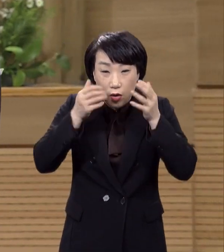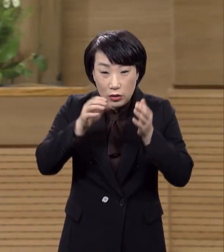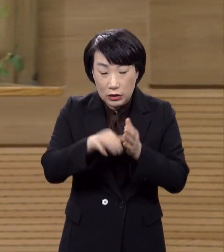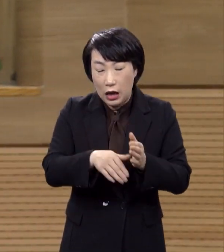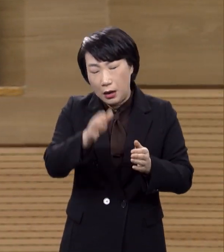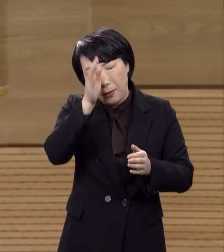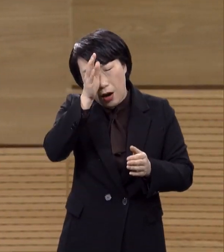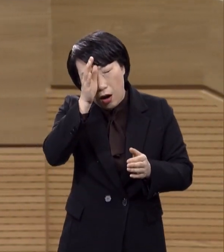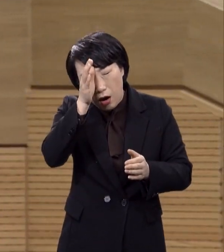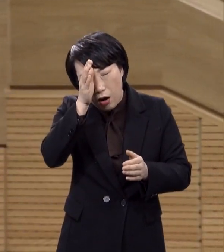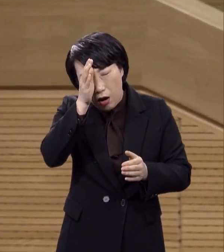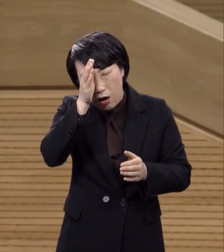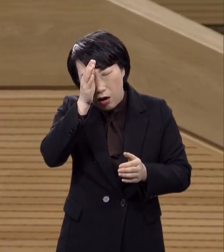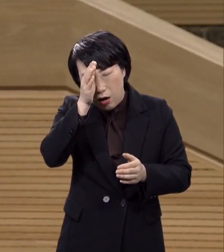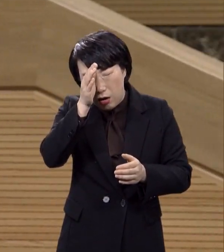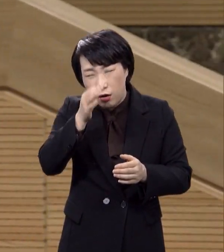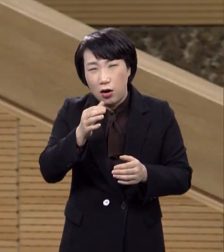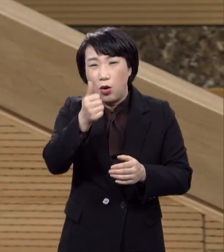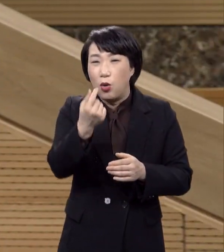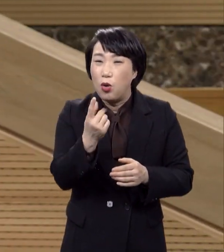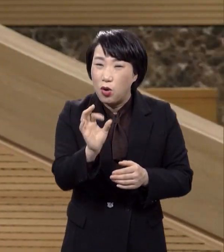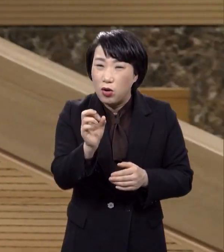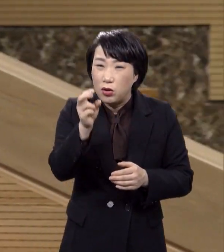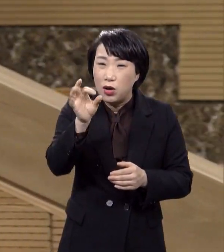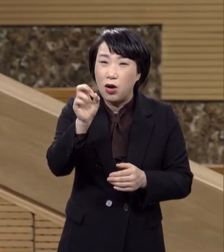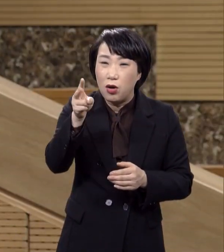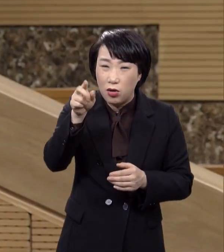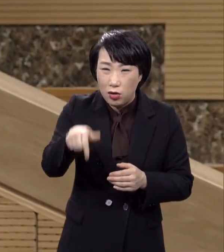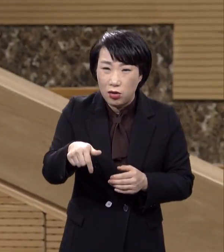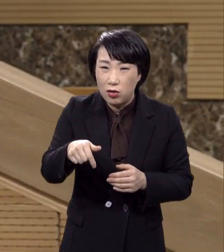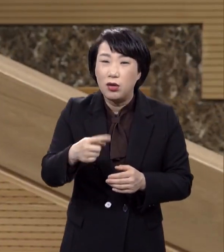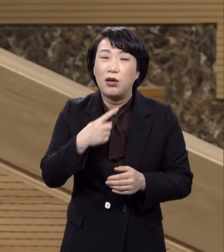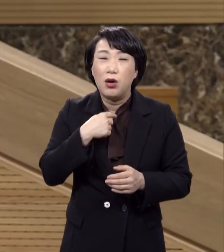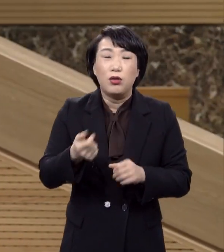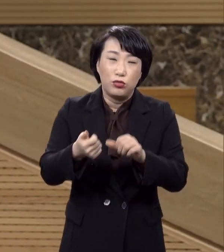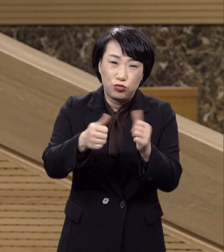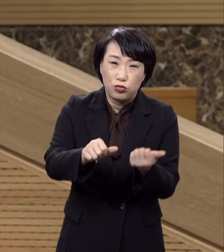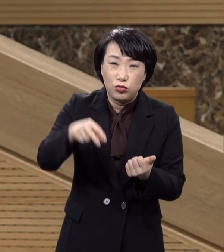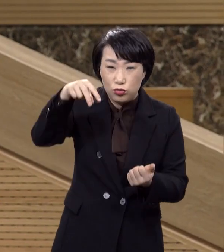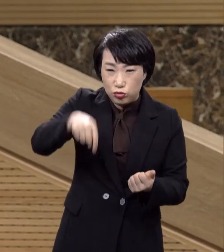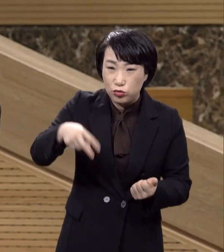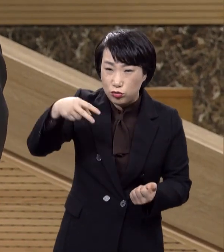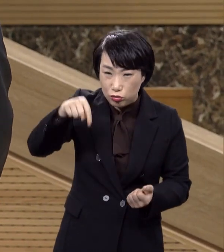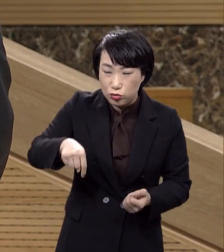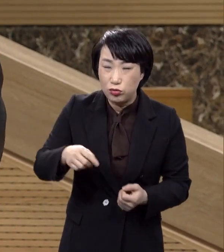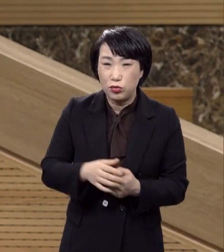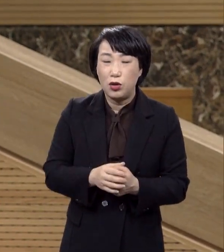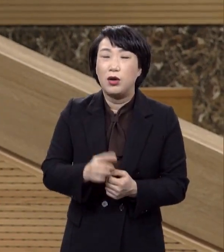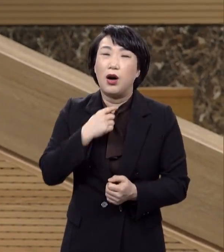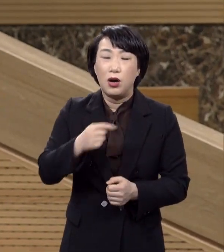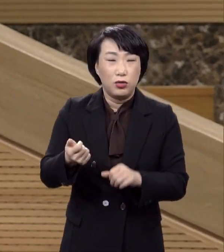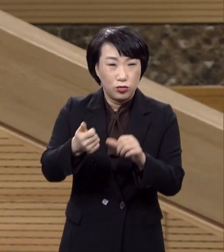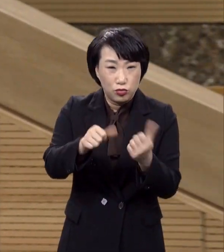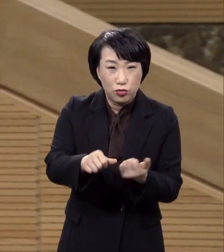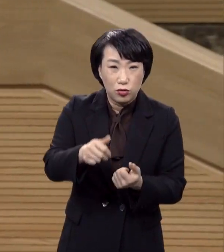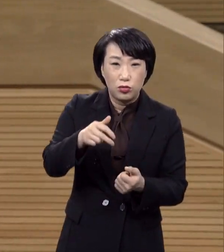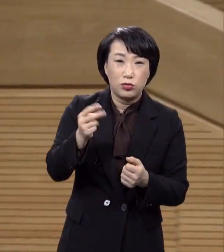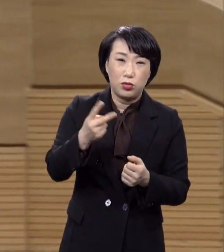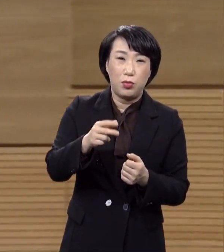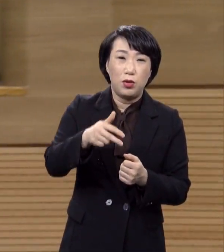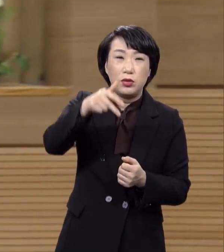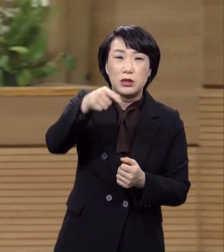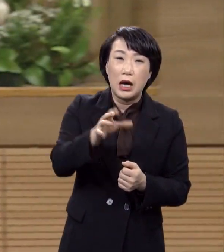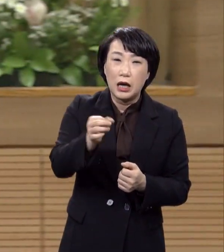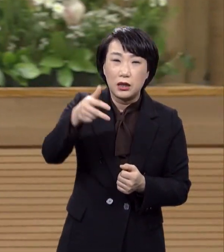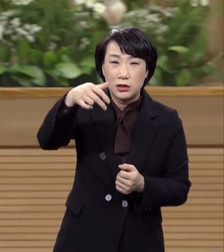어려서 병들면 어려서 혼혈하다도 죽고, 수도 앓다가도 죽고, 또 장질부사 앓다가도 죽고